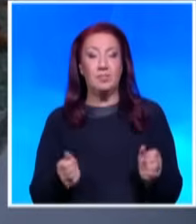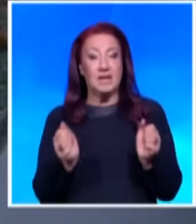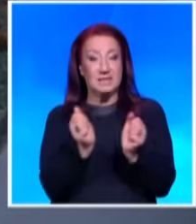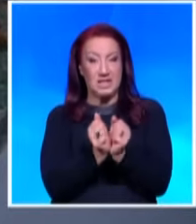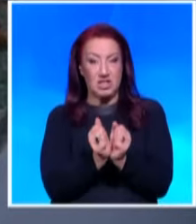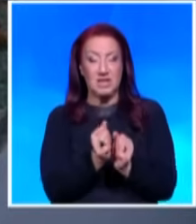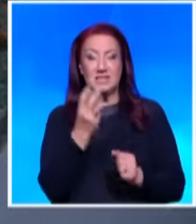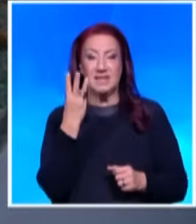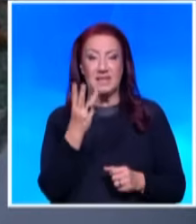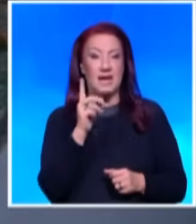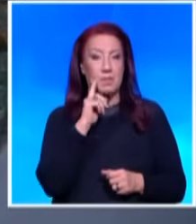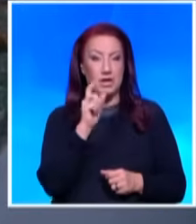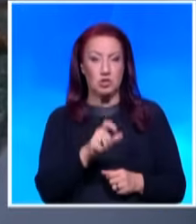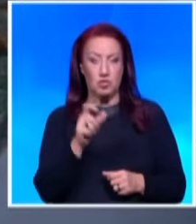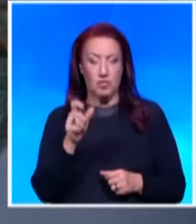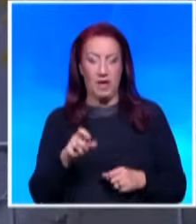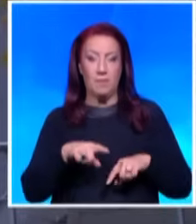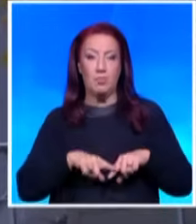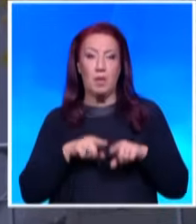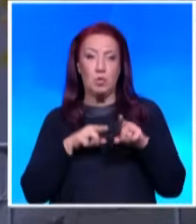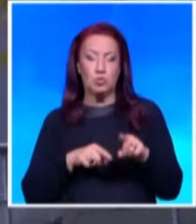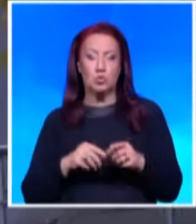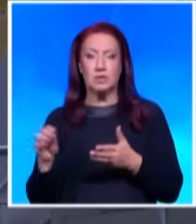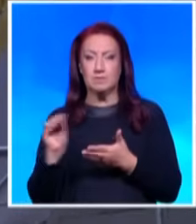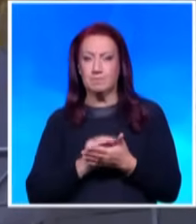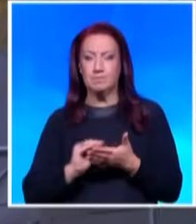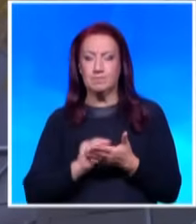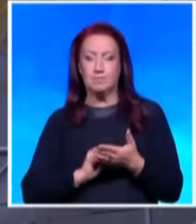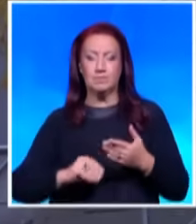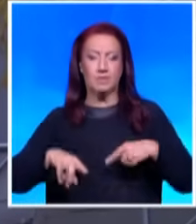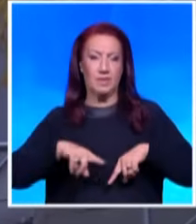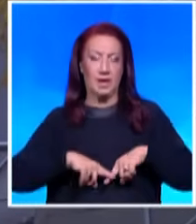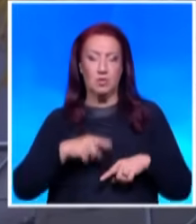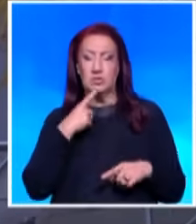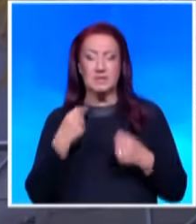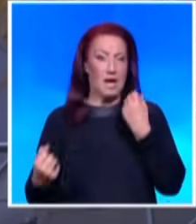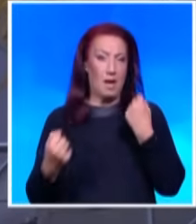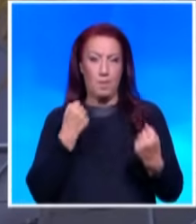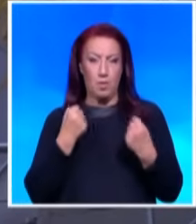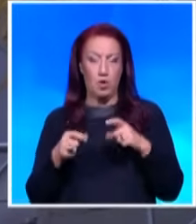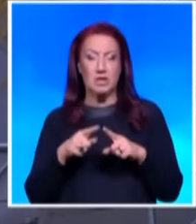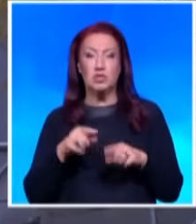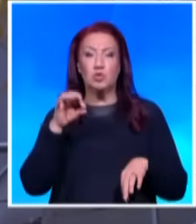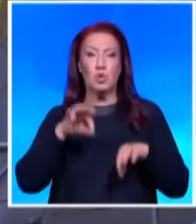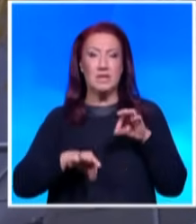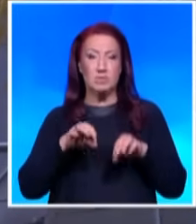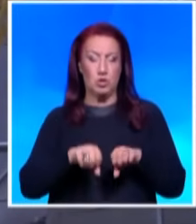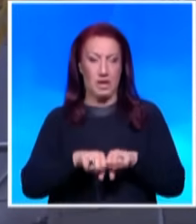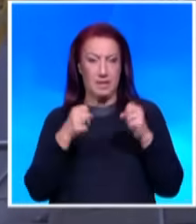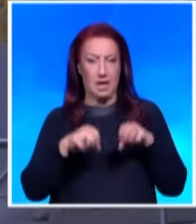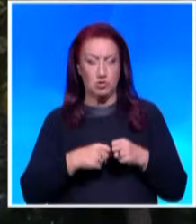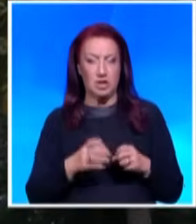съобщиха от полицията. Прокуратурата работи по преписки за нанасене на телесна повреда и за изборни нарушения. И ще